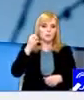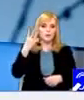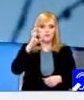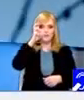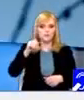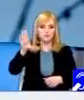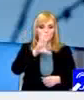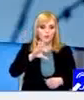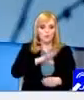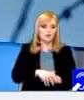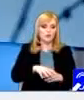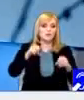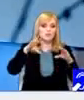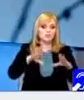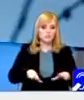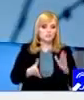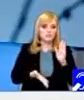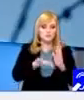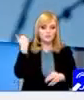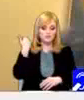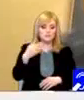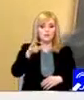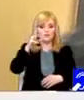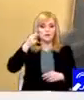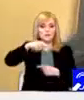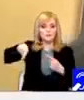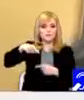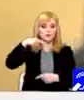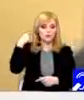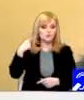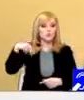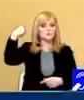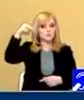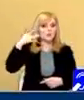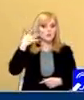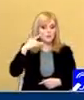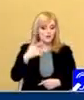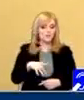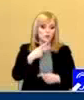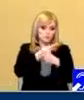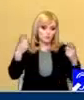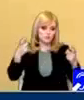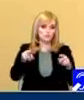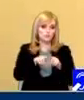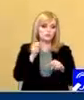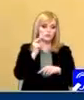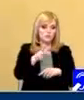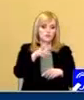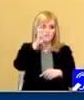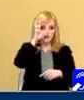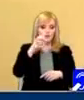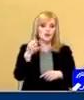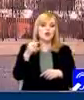țări din Uniunea Europeană au decis să expulzeze diplomați ruși. Și președintele Statelor Unite ale Americii a anunțat expulzarea 60